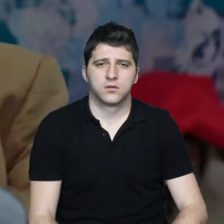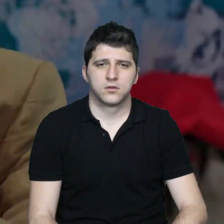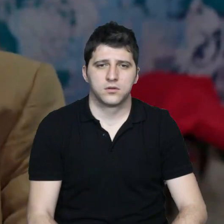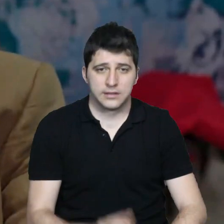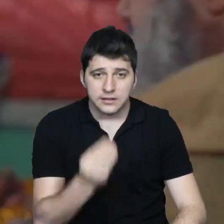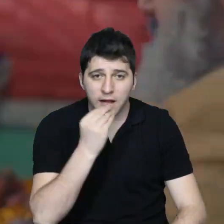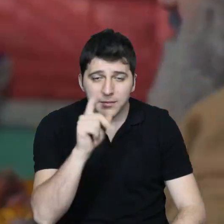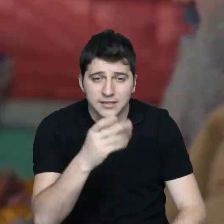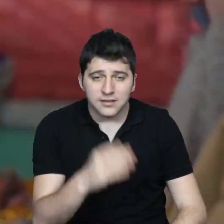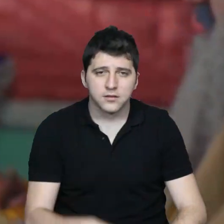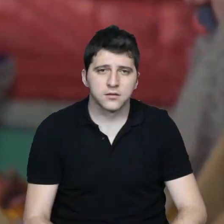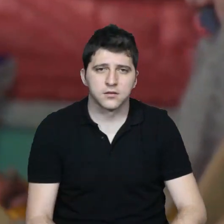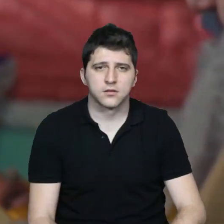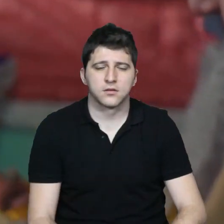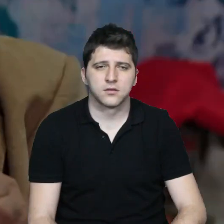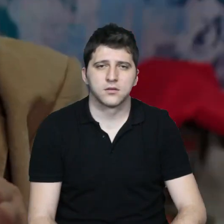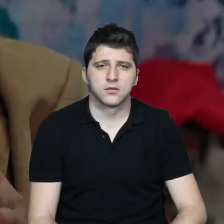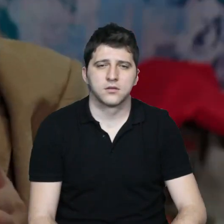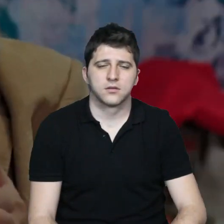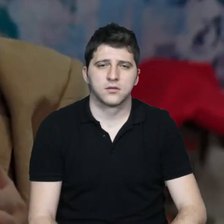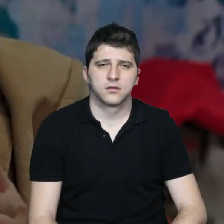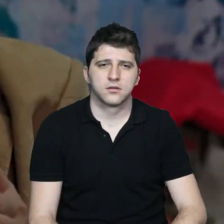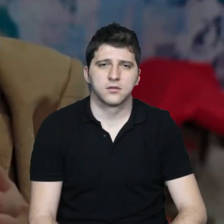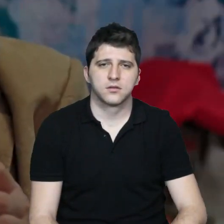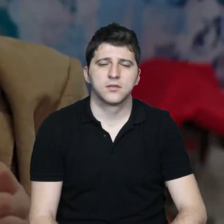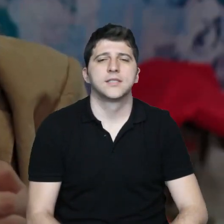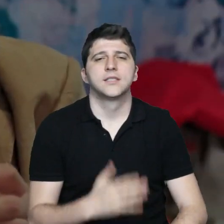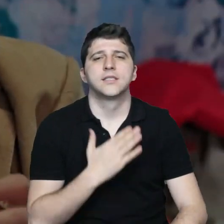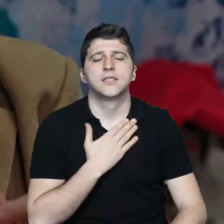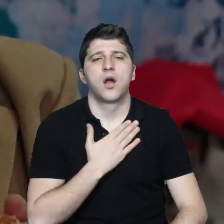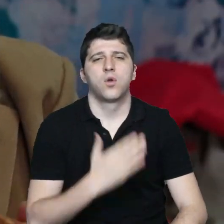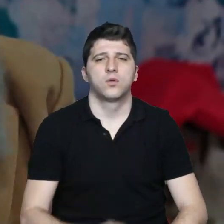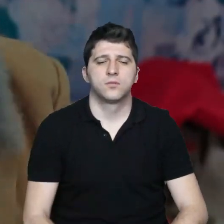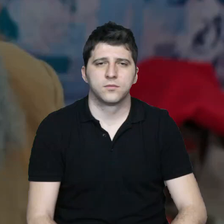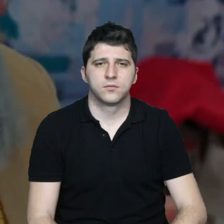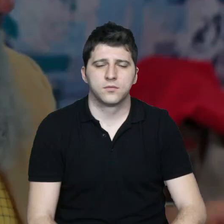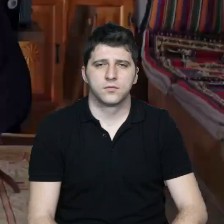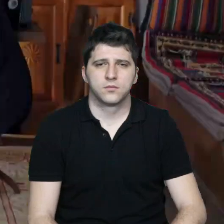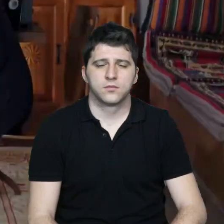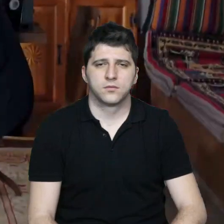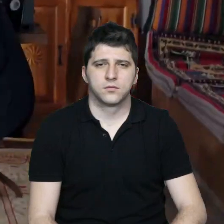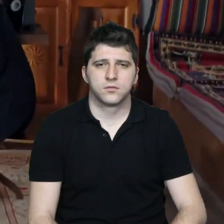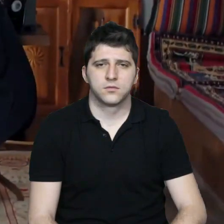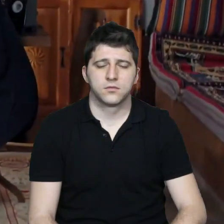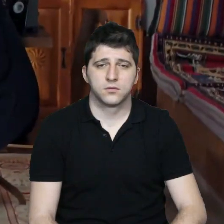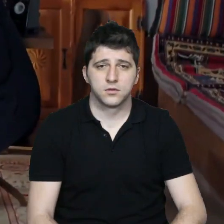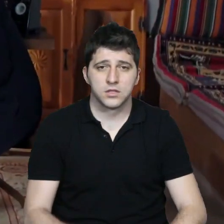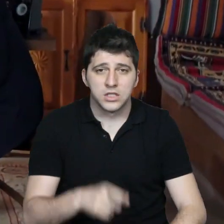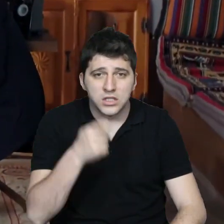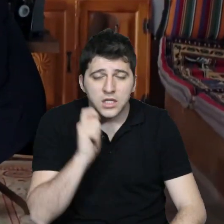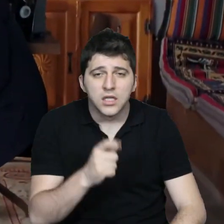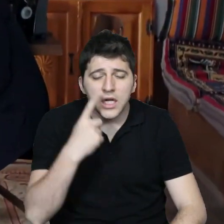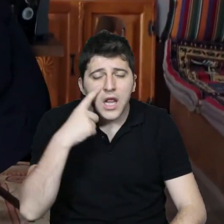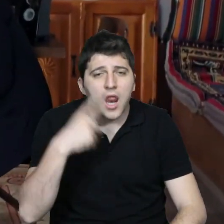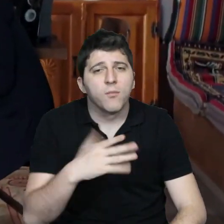Yer misin? Simidini uzattı. Faik aldı bir parça. Sağ ol. Hisar konağı. Gerçekten inanamıyorum.